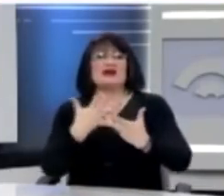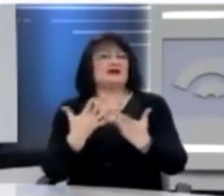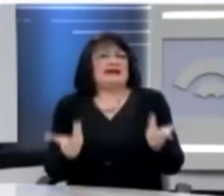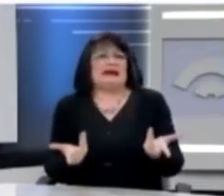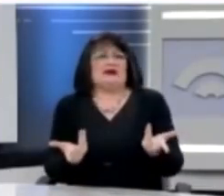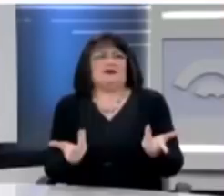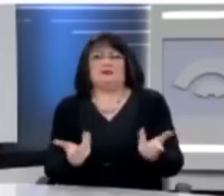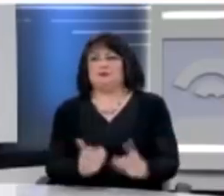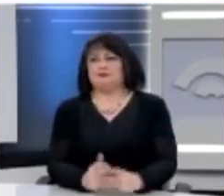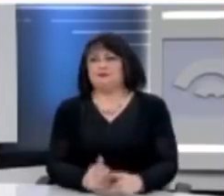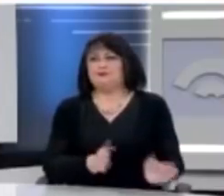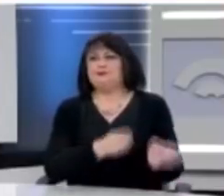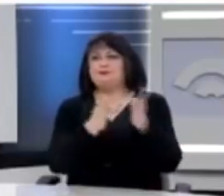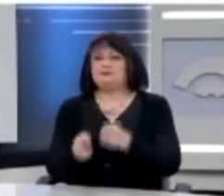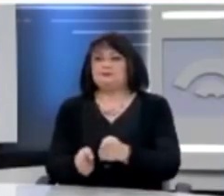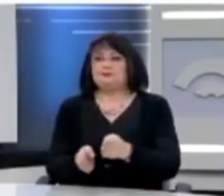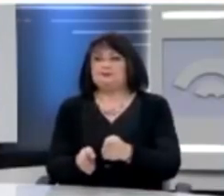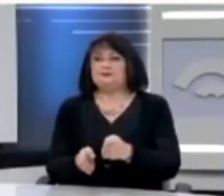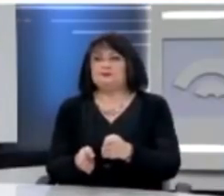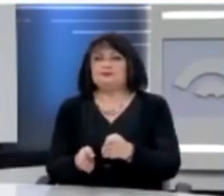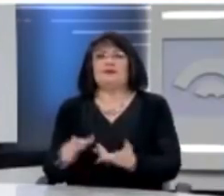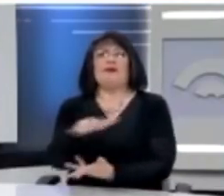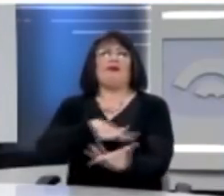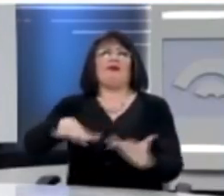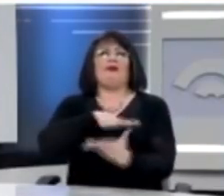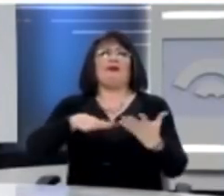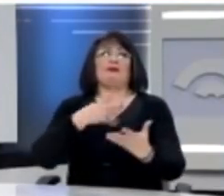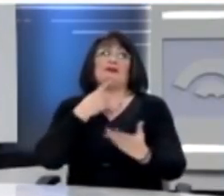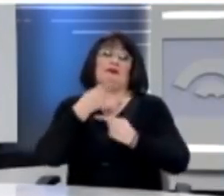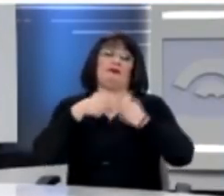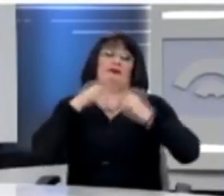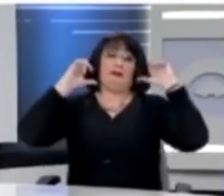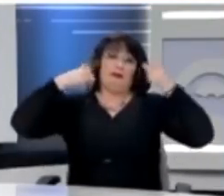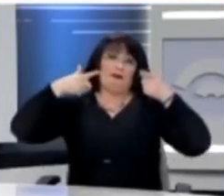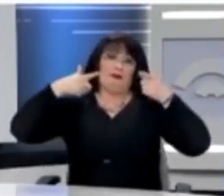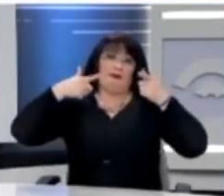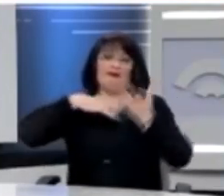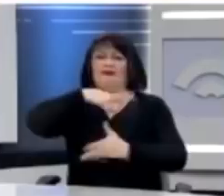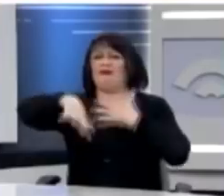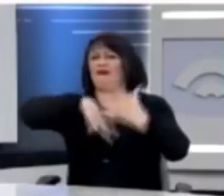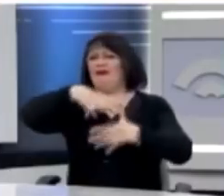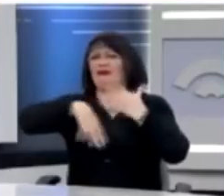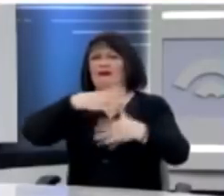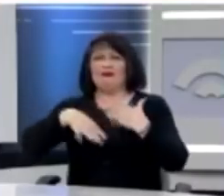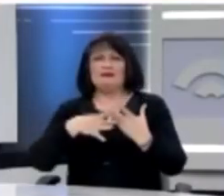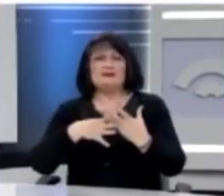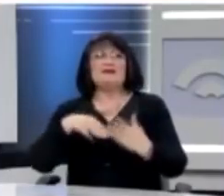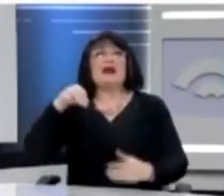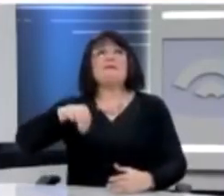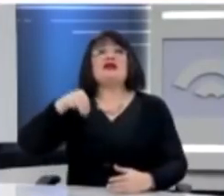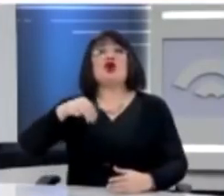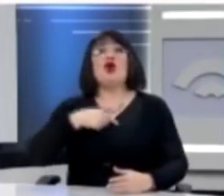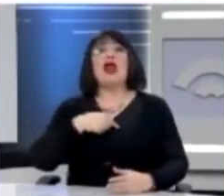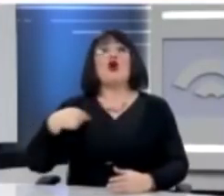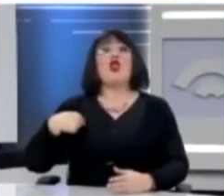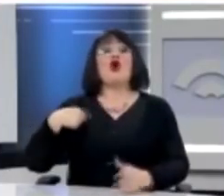ίδια στιγμή βάζετε στο μίξερ της τάχα δημοκρατίας και τα κάνετε όλα μαζί χυλό το Μητρώο των